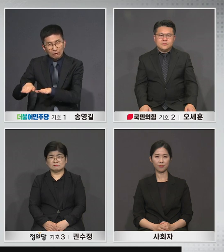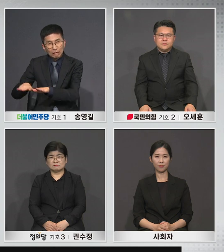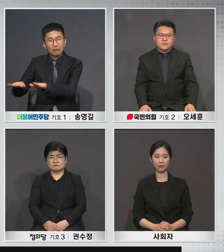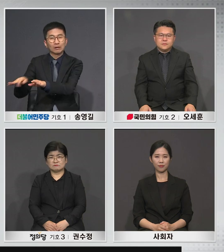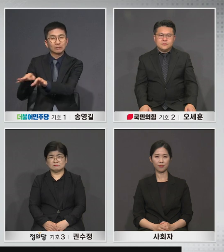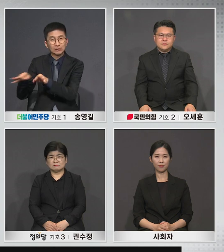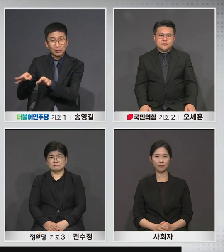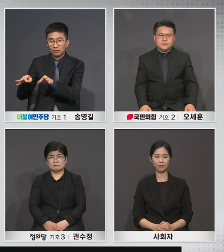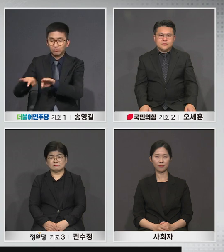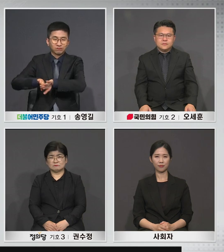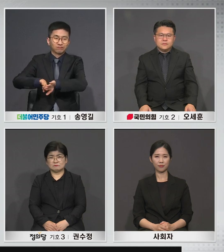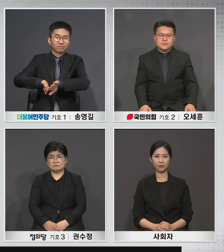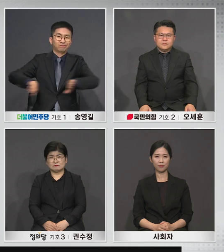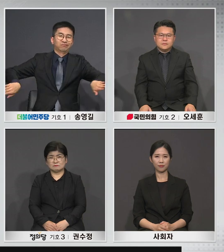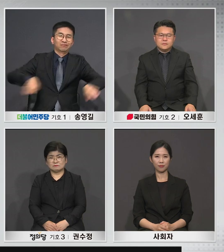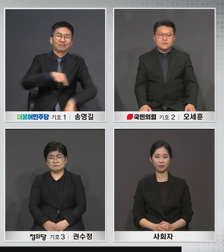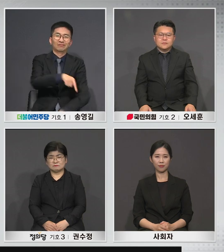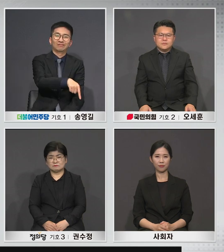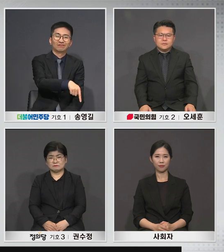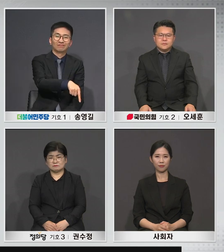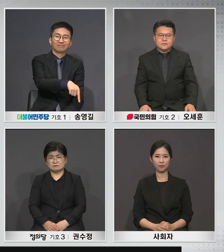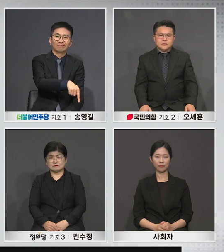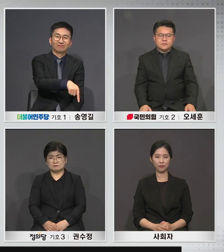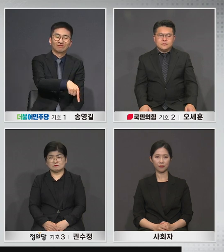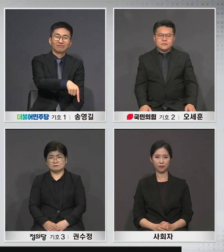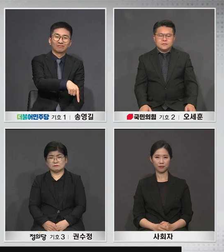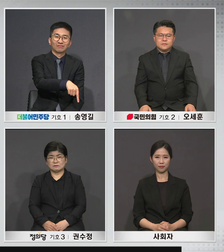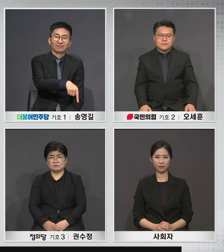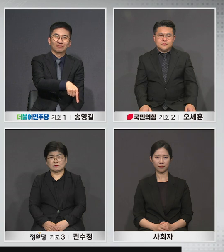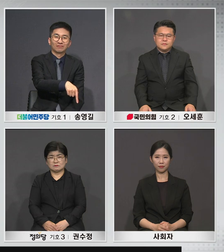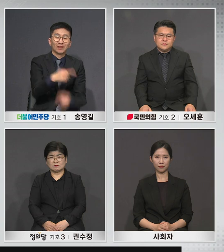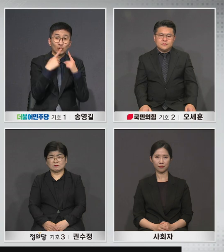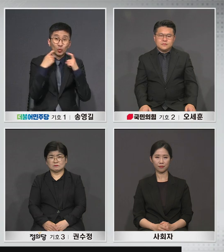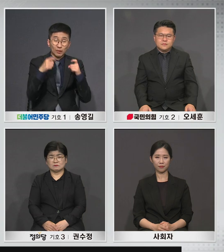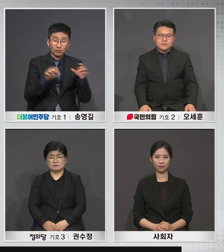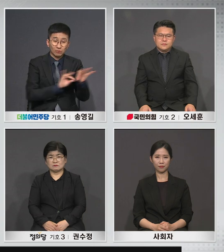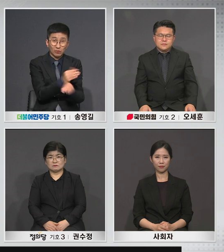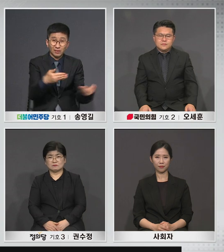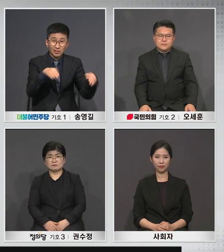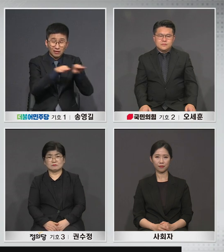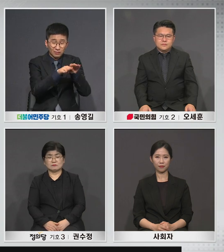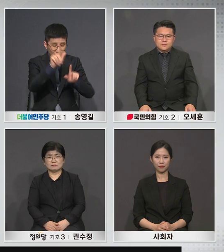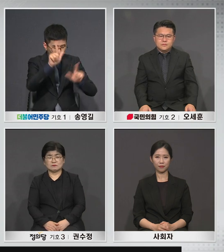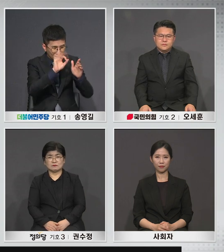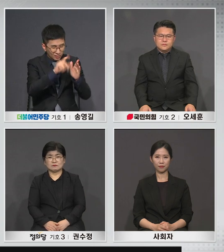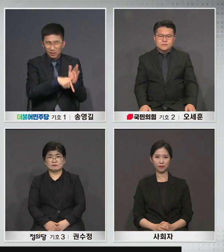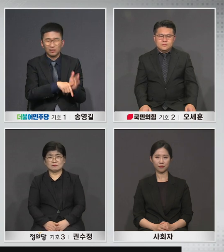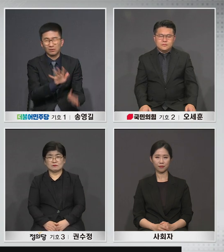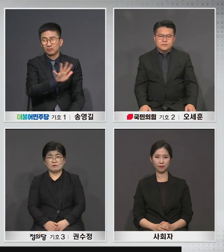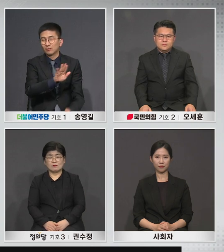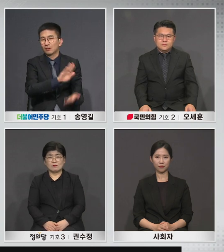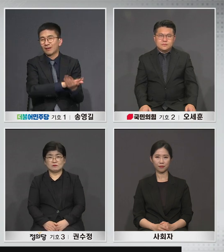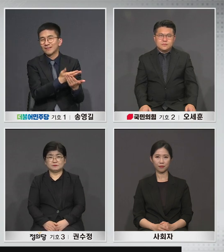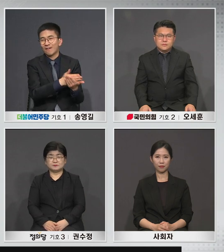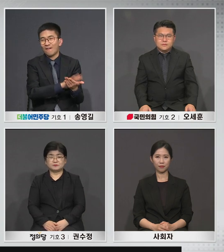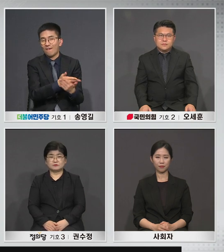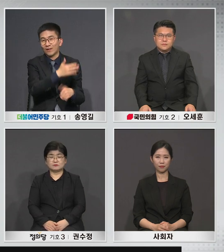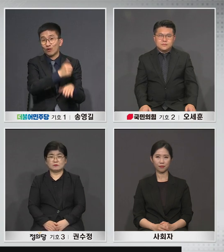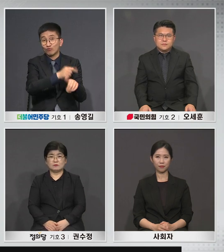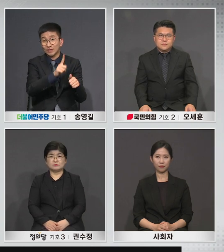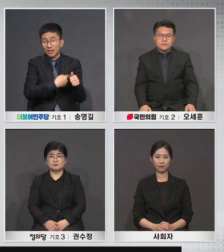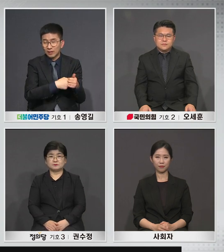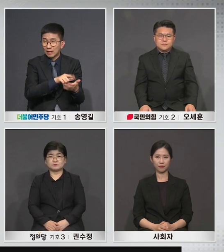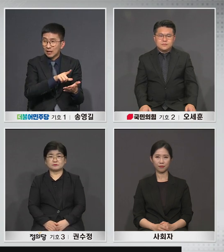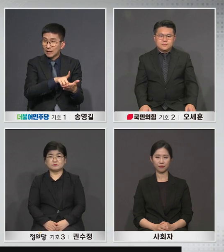분리해 있는 섬처럼 떠 있는 존재입니다. 저는 동대문프라자를 새롭게 개혁을 해서 여기에 15만 일자리를